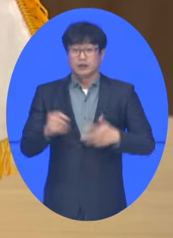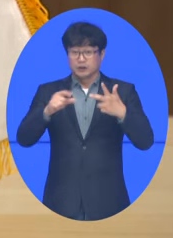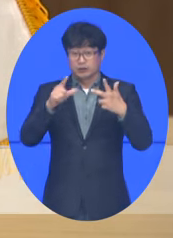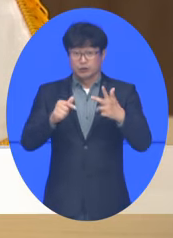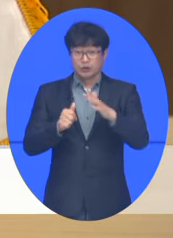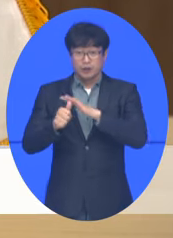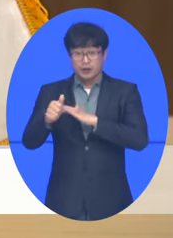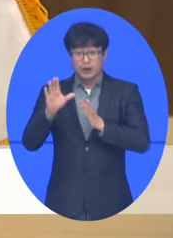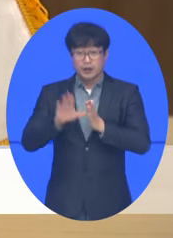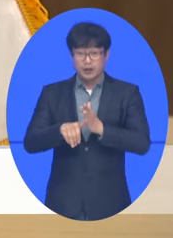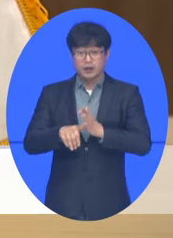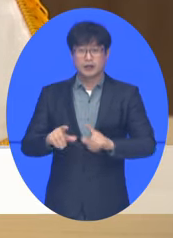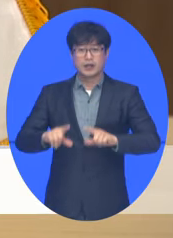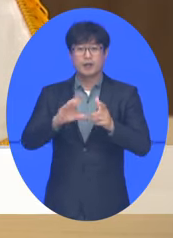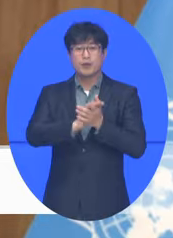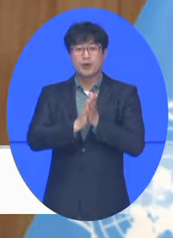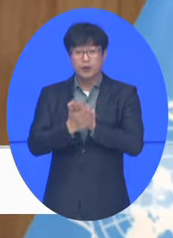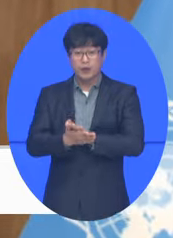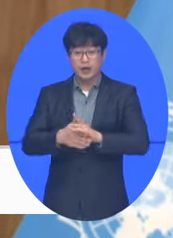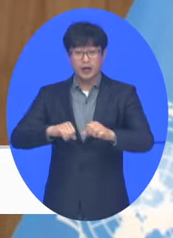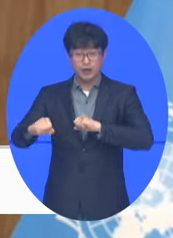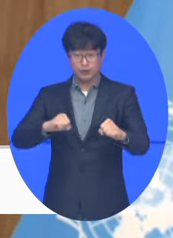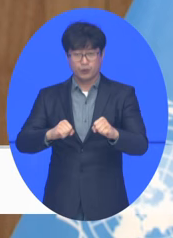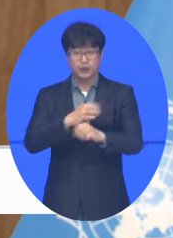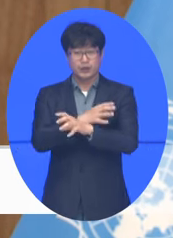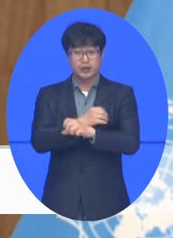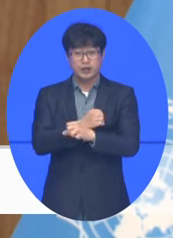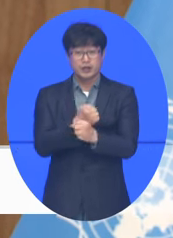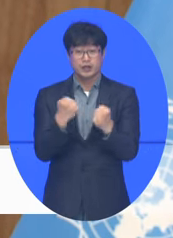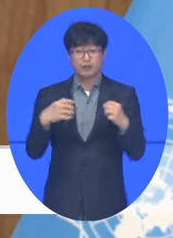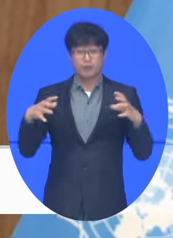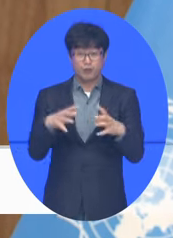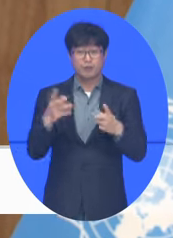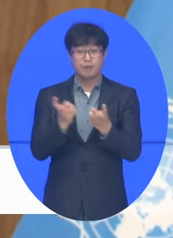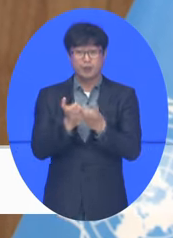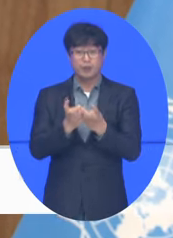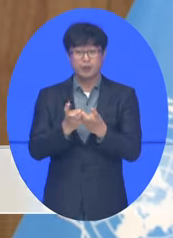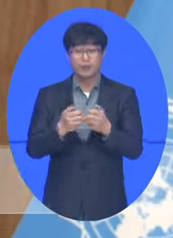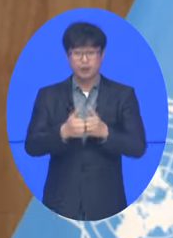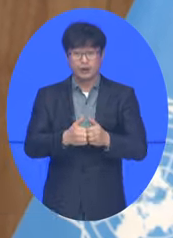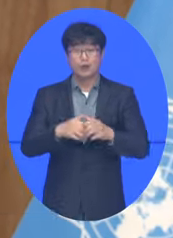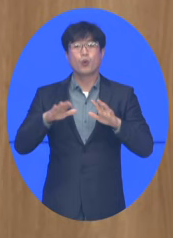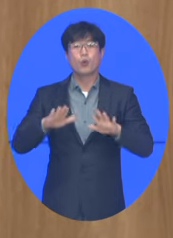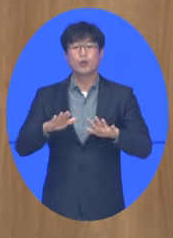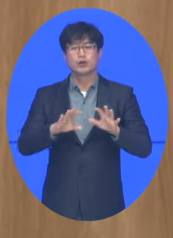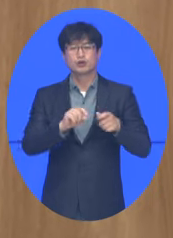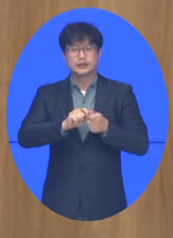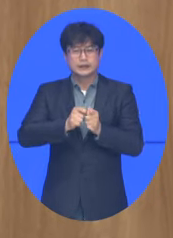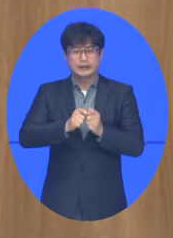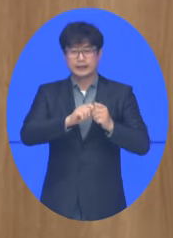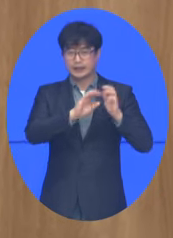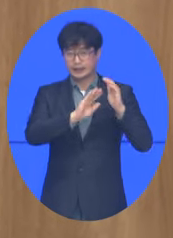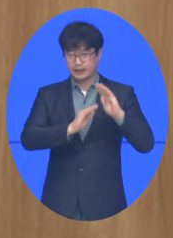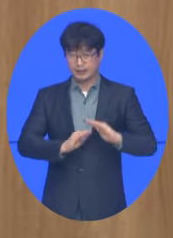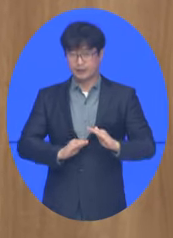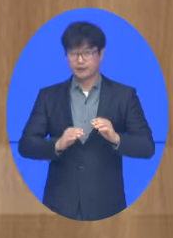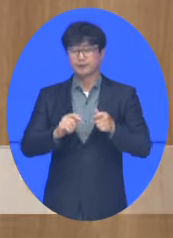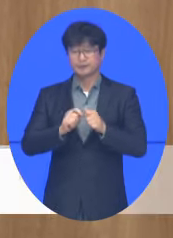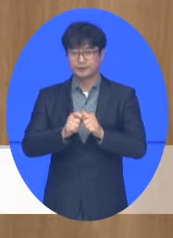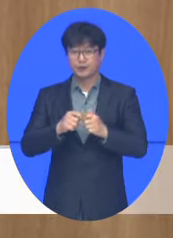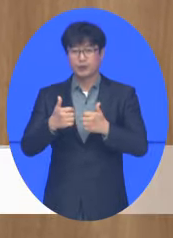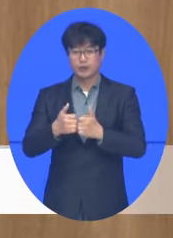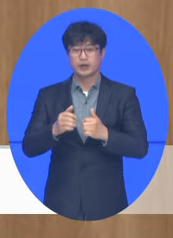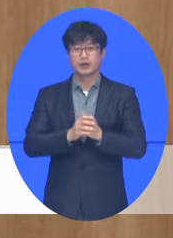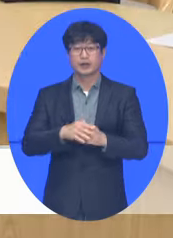7월 출장길에선 기후변화 대응 협력 방안을 논의했고 이번엔 좀 더 구체적인 논의가 오고 갔습니다. 특히